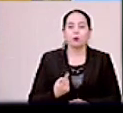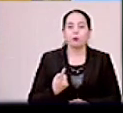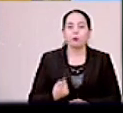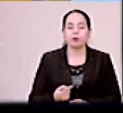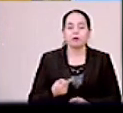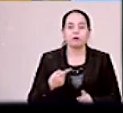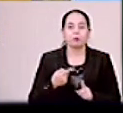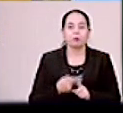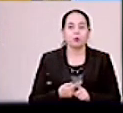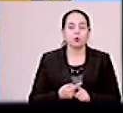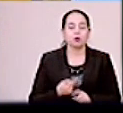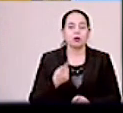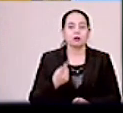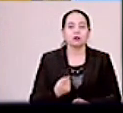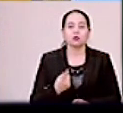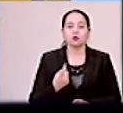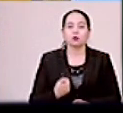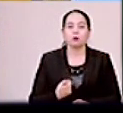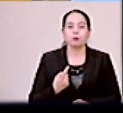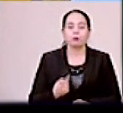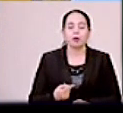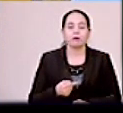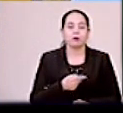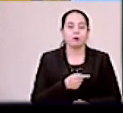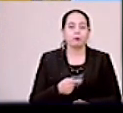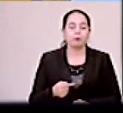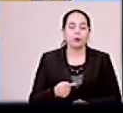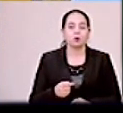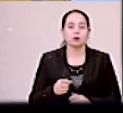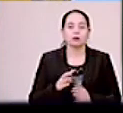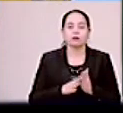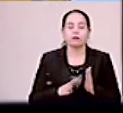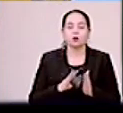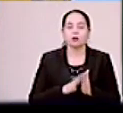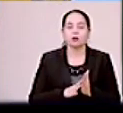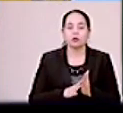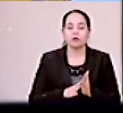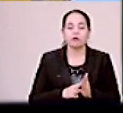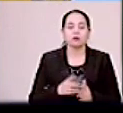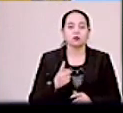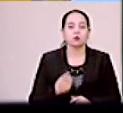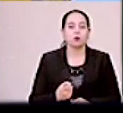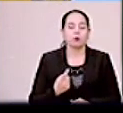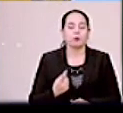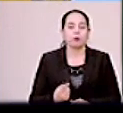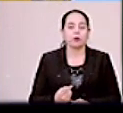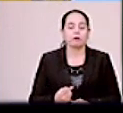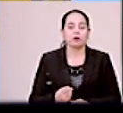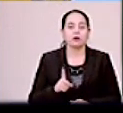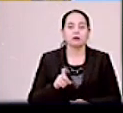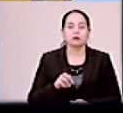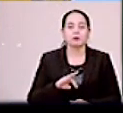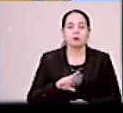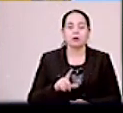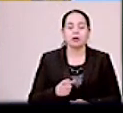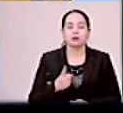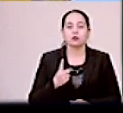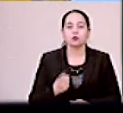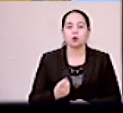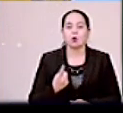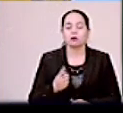101 плюс 1 101 минус 99 101. Знаменатель